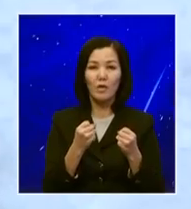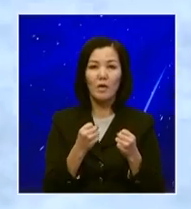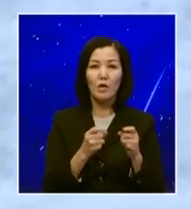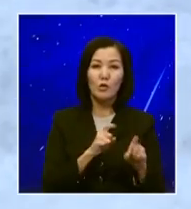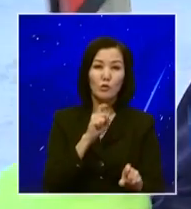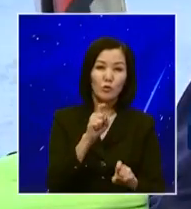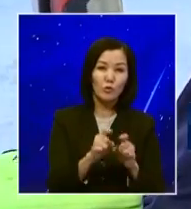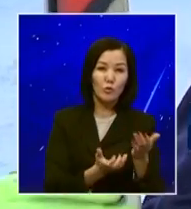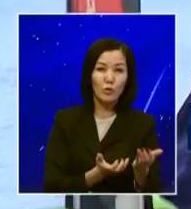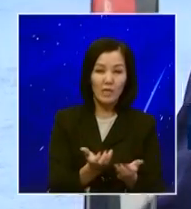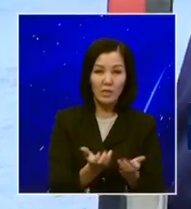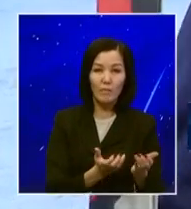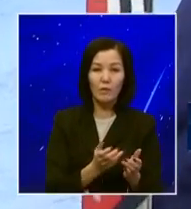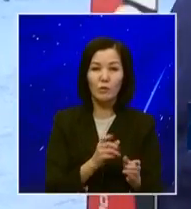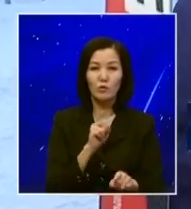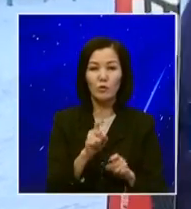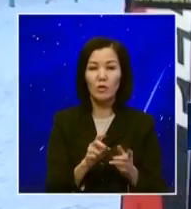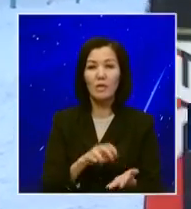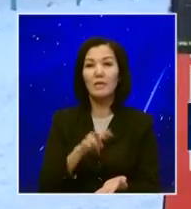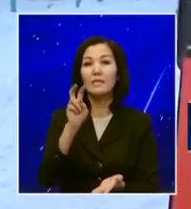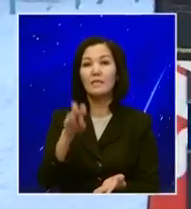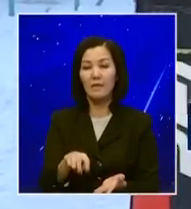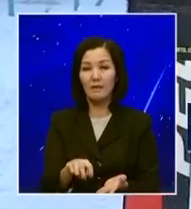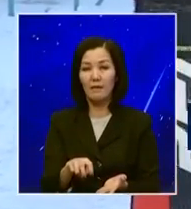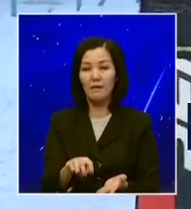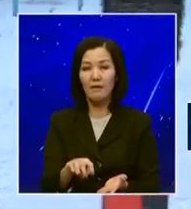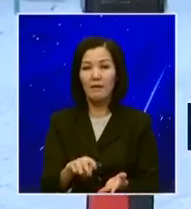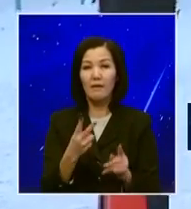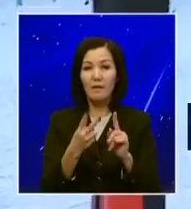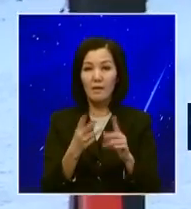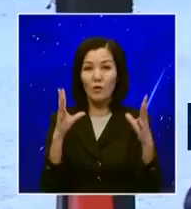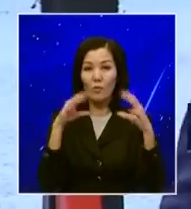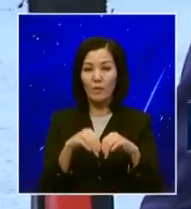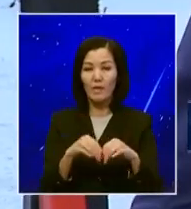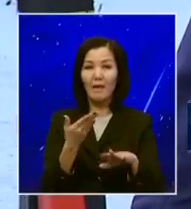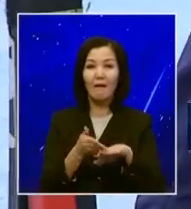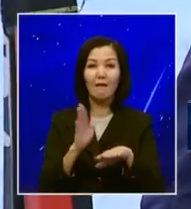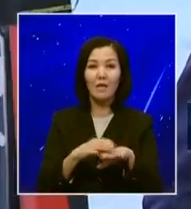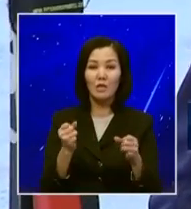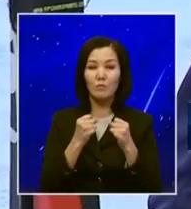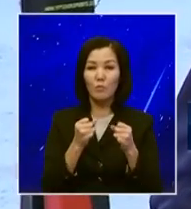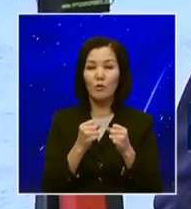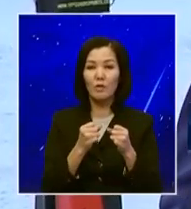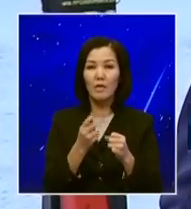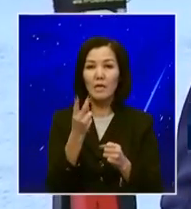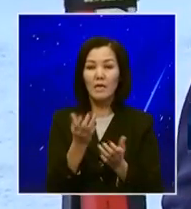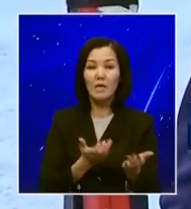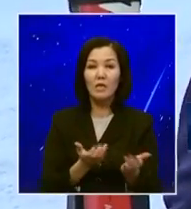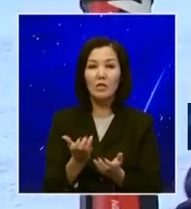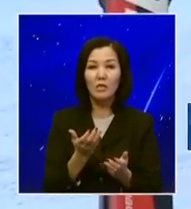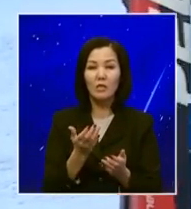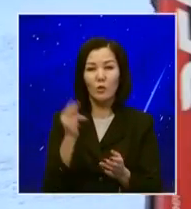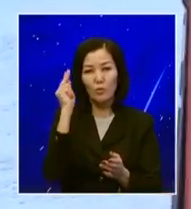жүгіреді, мына лыжымен секіреді. Бұл қиын спорт, себебі бұл екі лыжында меңгеру өте